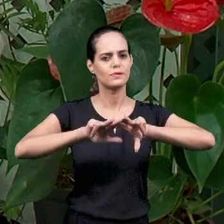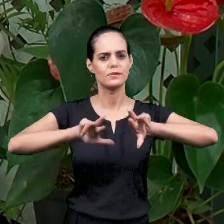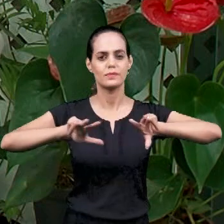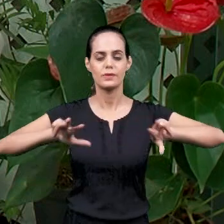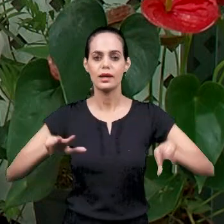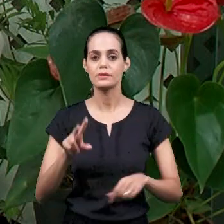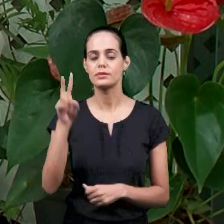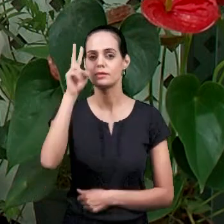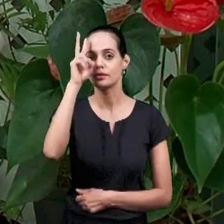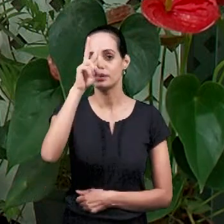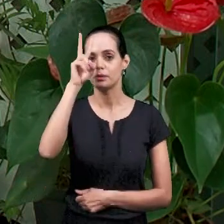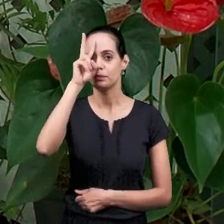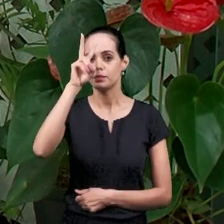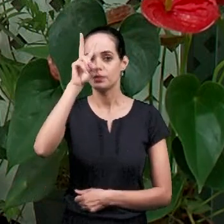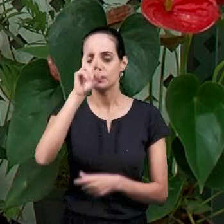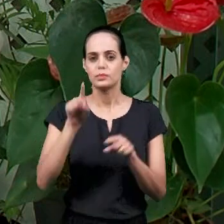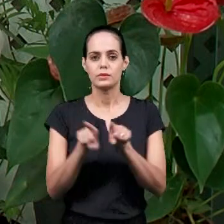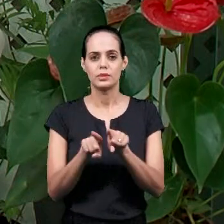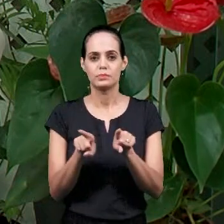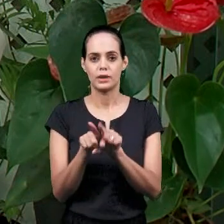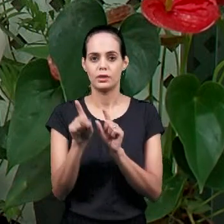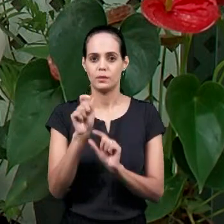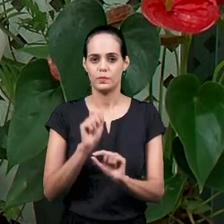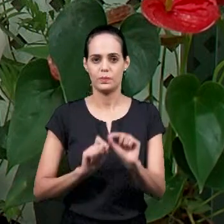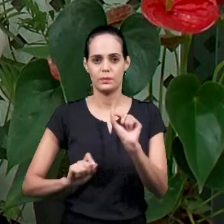contributions, en rappelant que